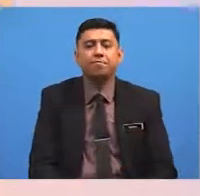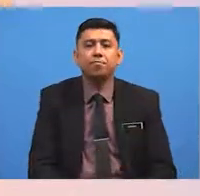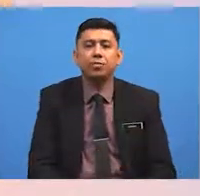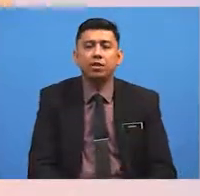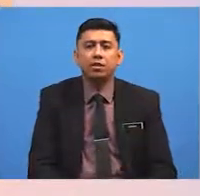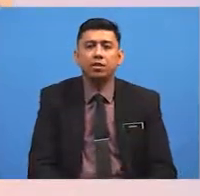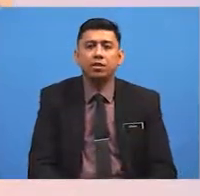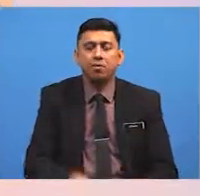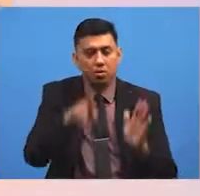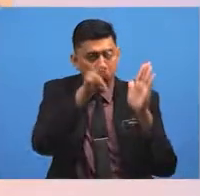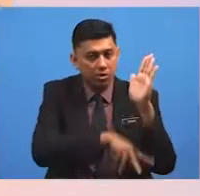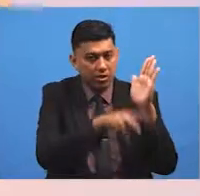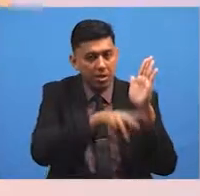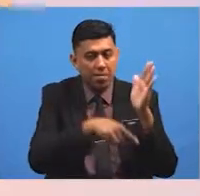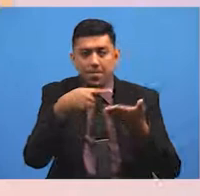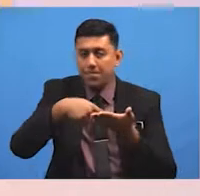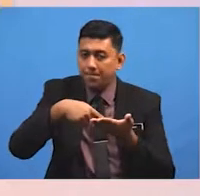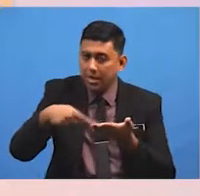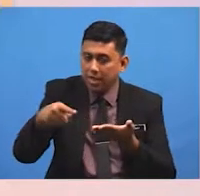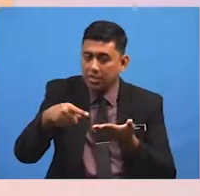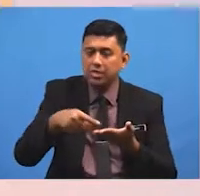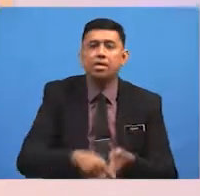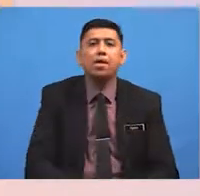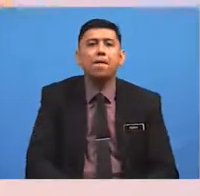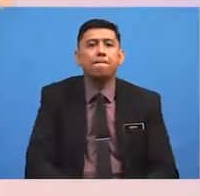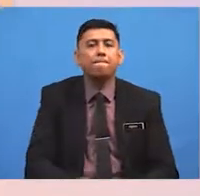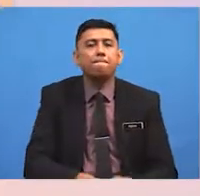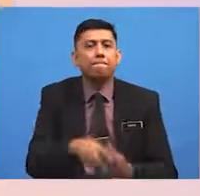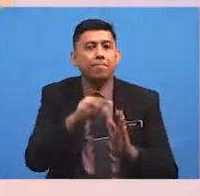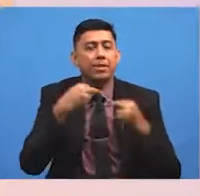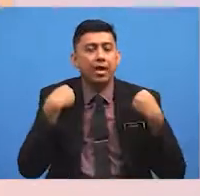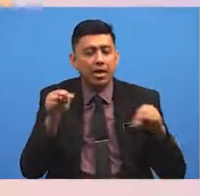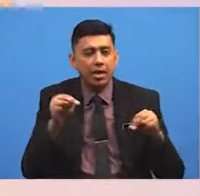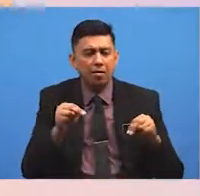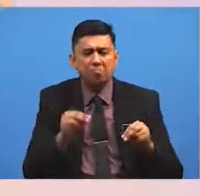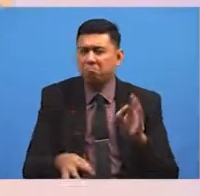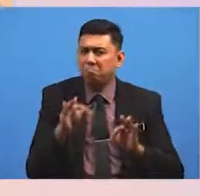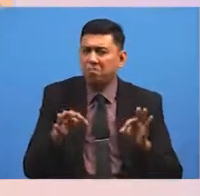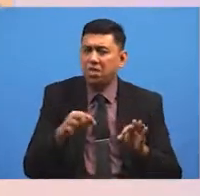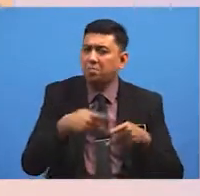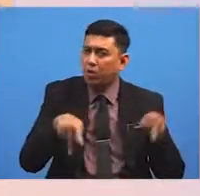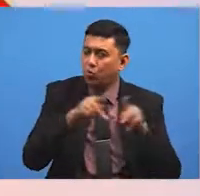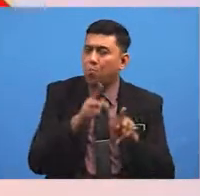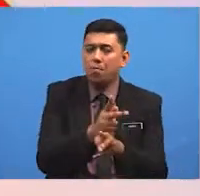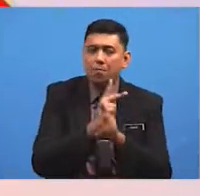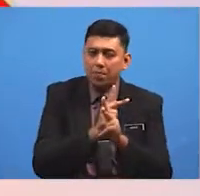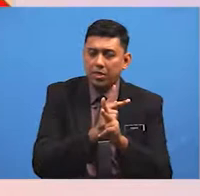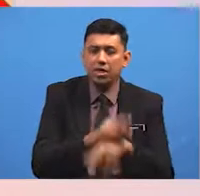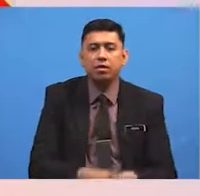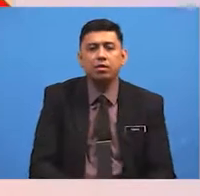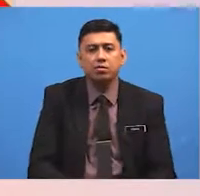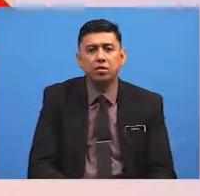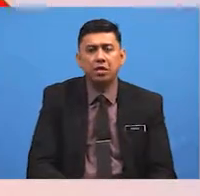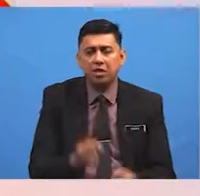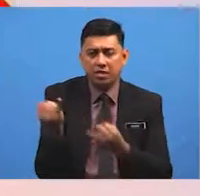mengurangkan perbelanjaan perniagaan dan jika perlu membuat pinjaman dari pada